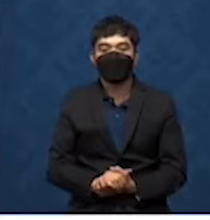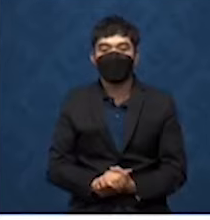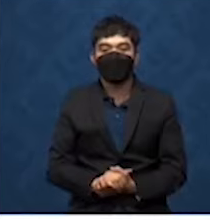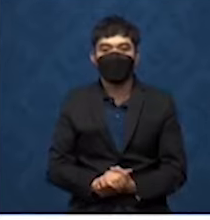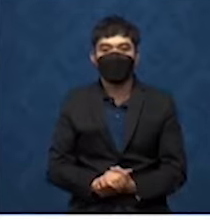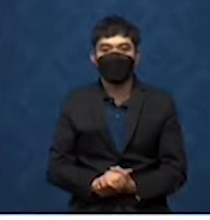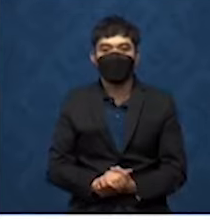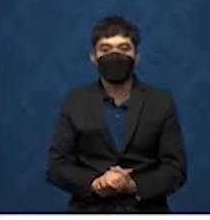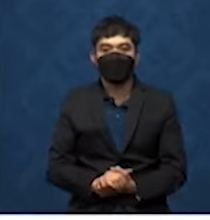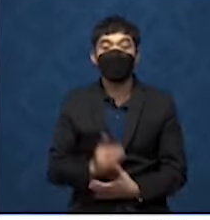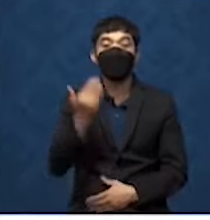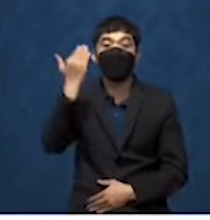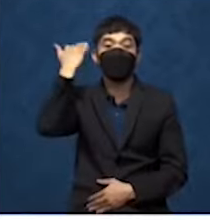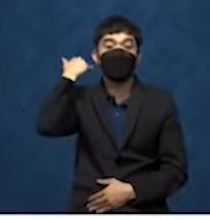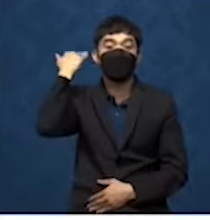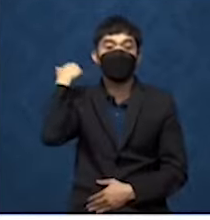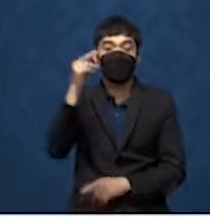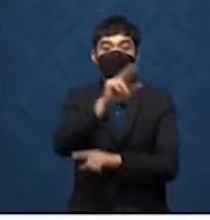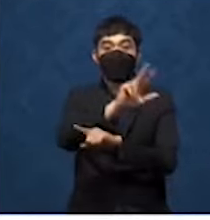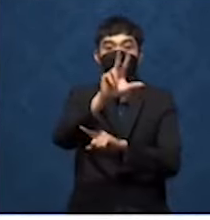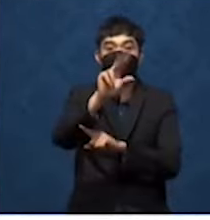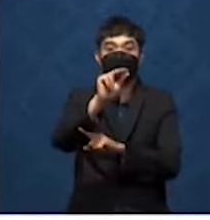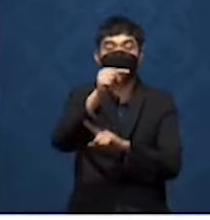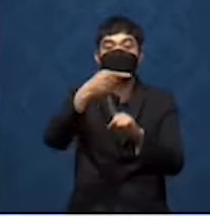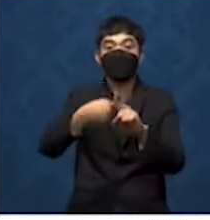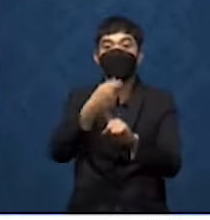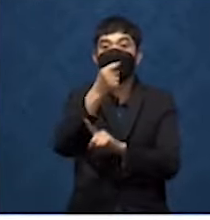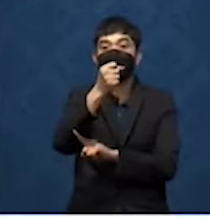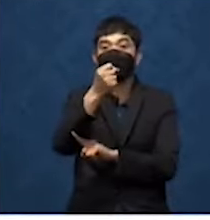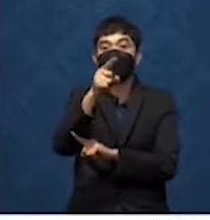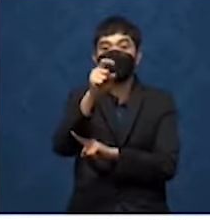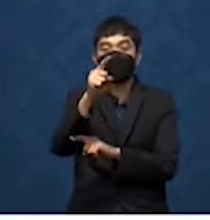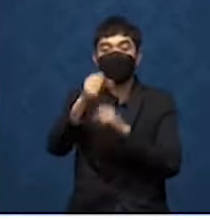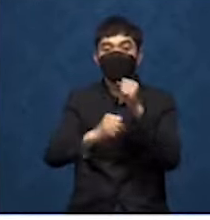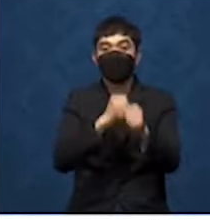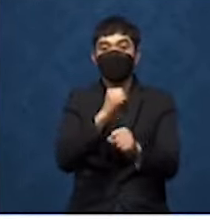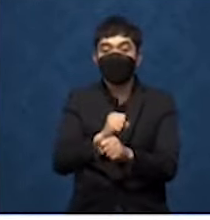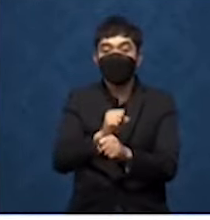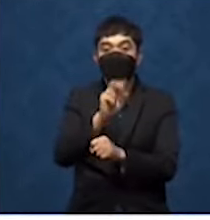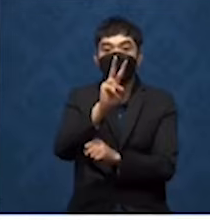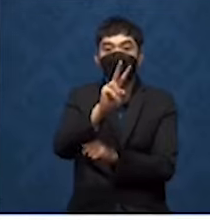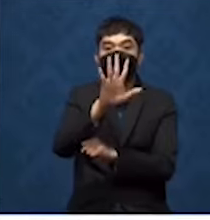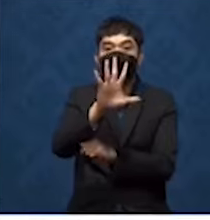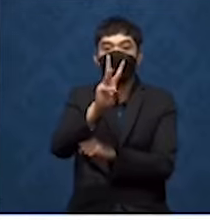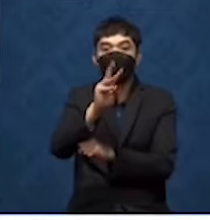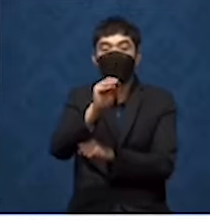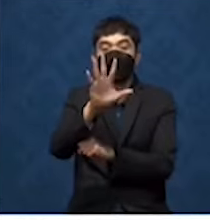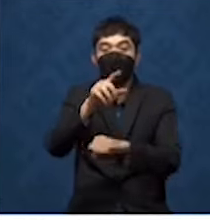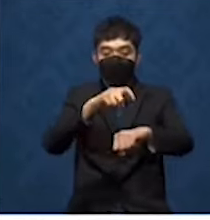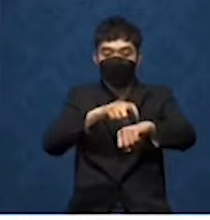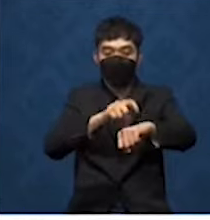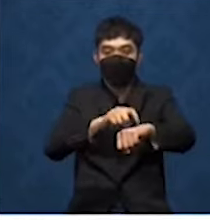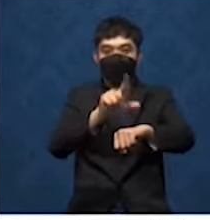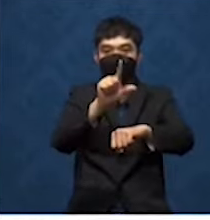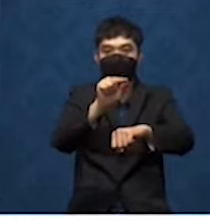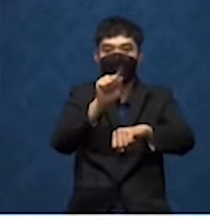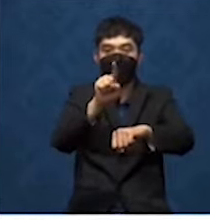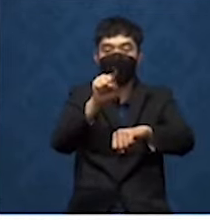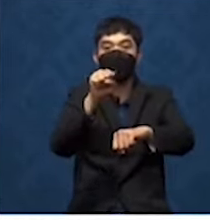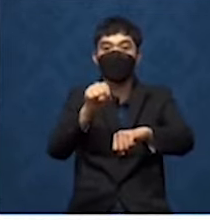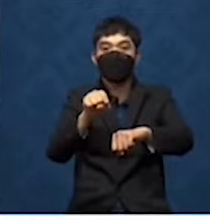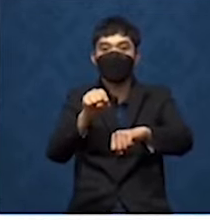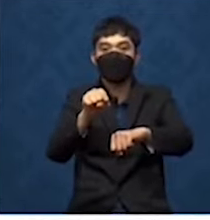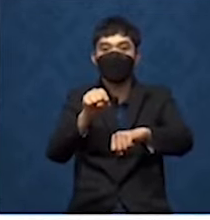เมื่อวันที่30เดือนพฤศจิกายนพ.ศ. 2565เวลา 21 นาฬิกาเส